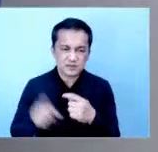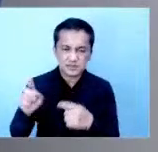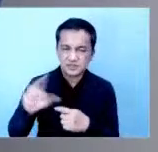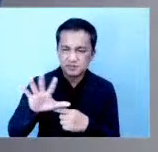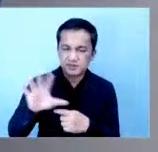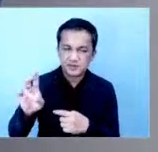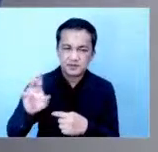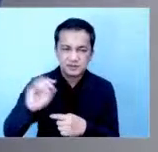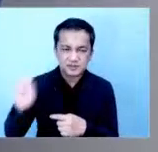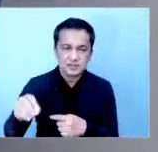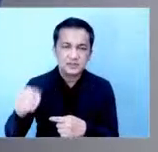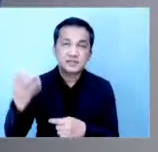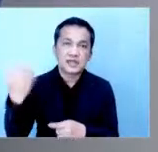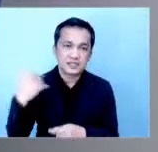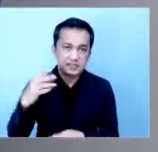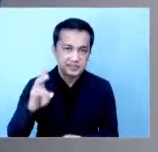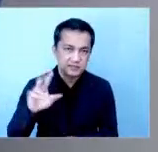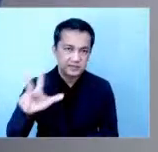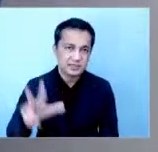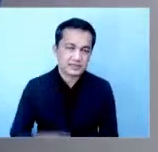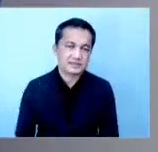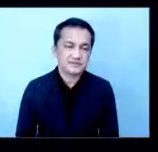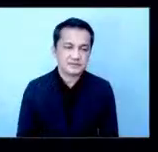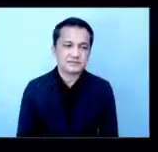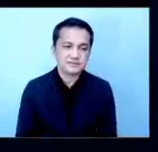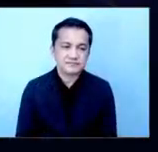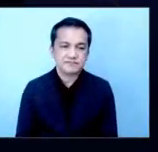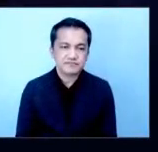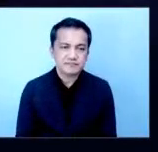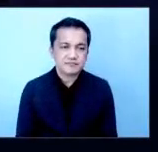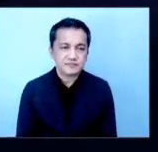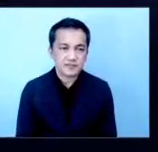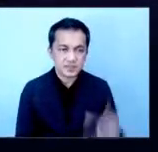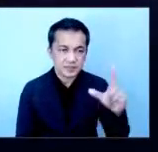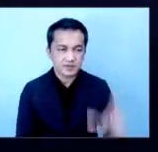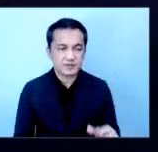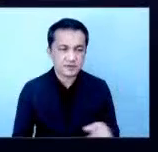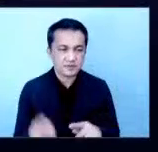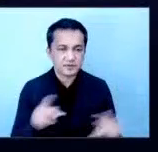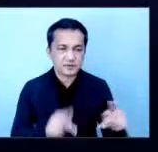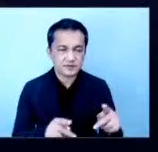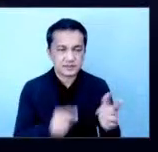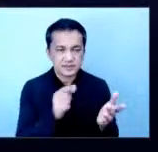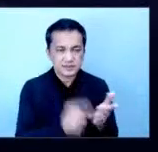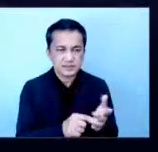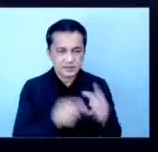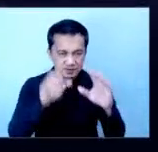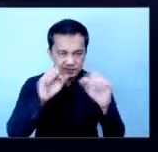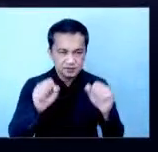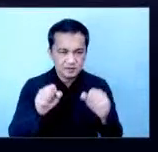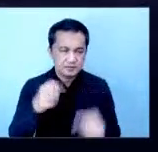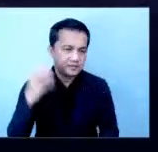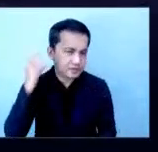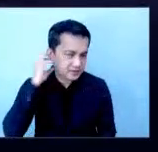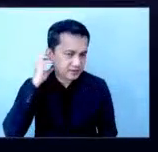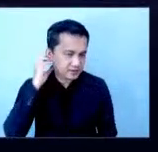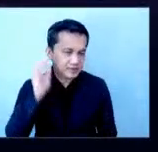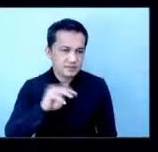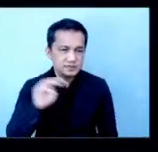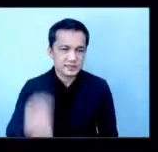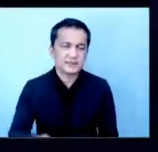lang mula sa dating 73%. Pinakamababa ang performance rating ng Pangulo sa Mindanao at Metro